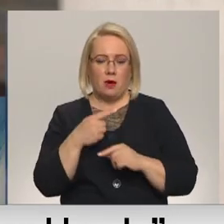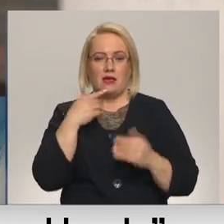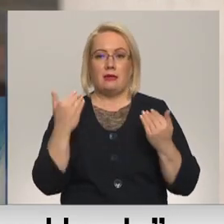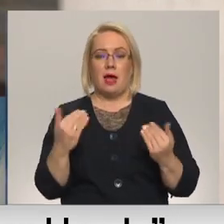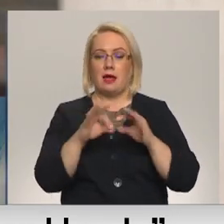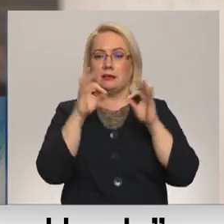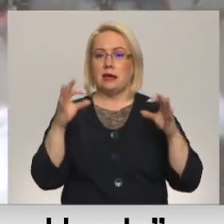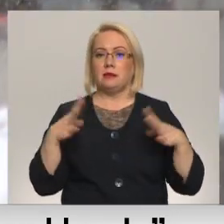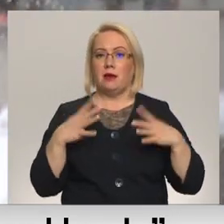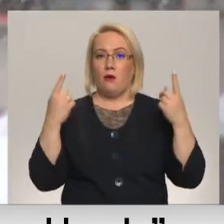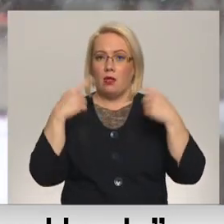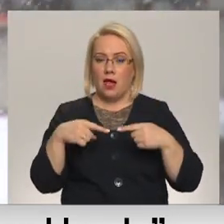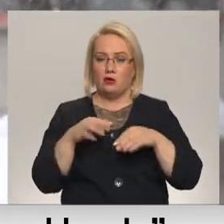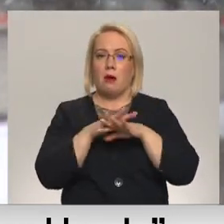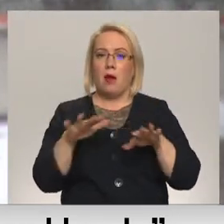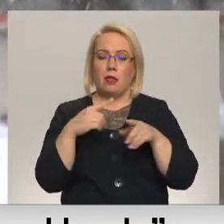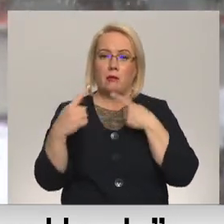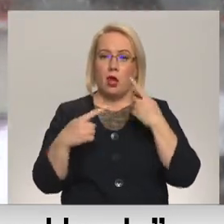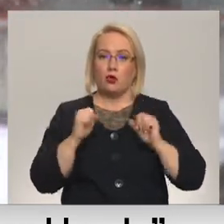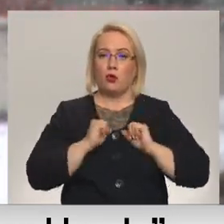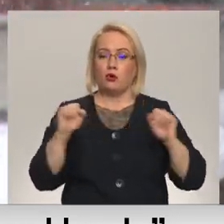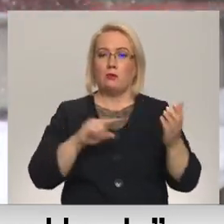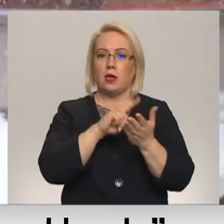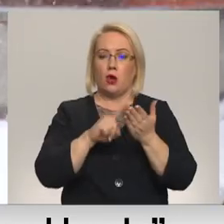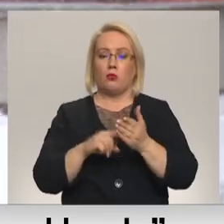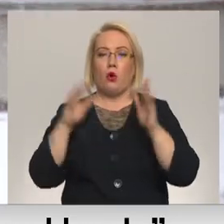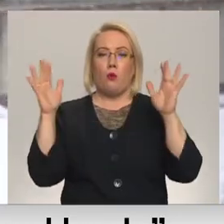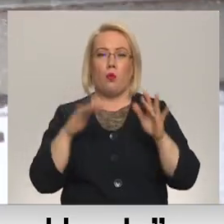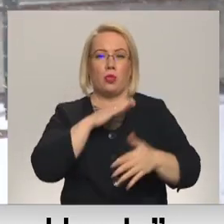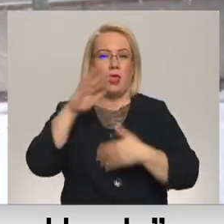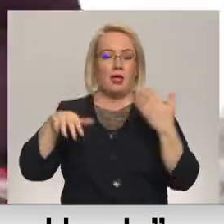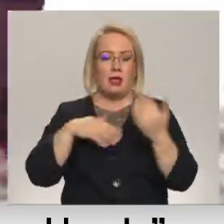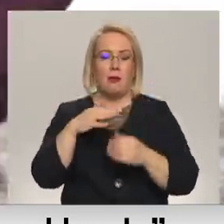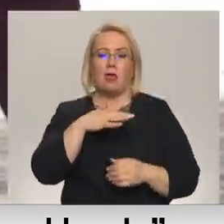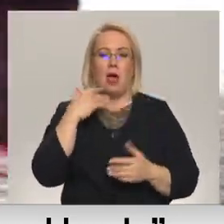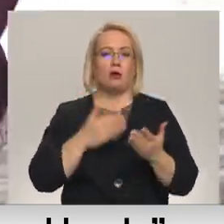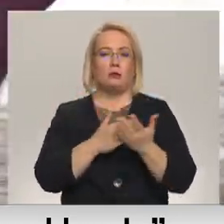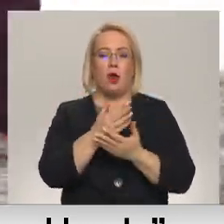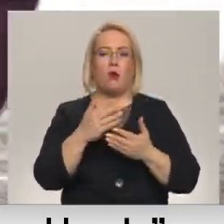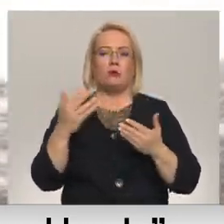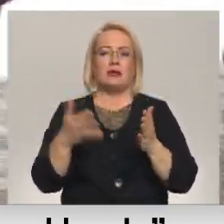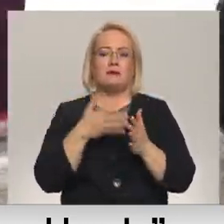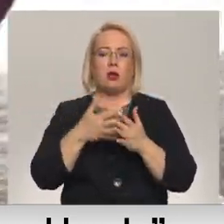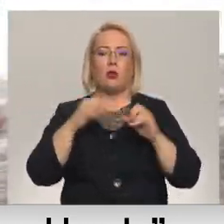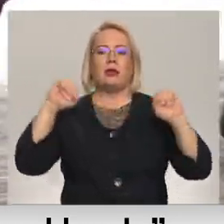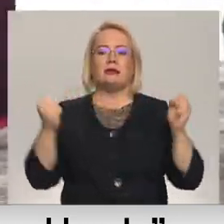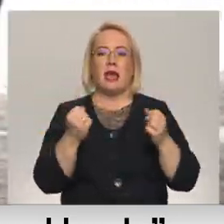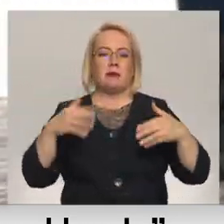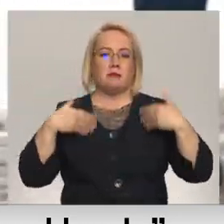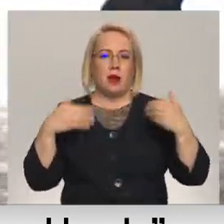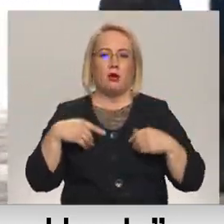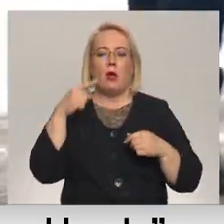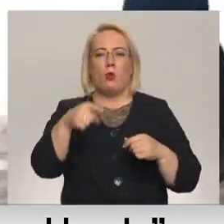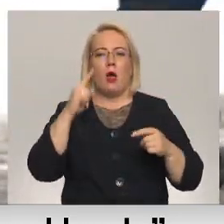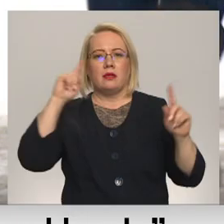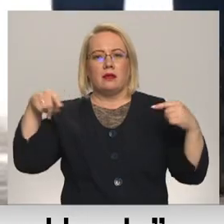bērniem jāpārunā drošības jautājumi, jo putenim mitējoties, daudzi dosies baudīt ziemas priekus. Bet to nevajadzētu darīt